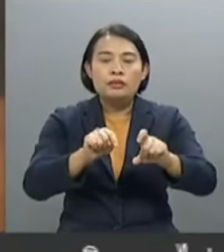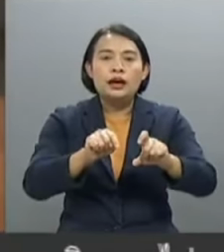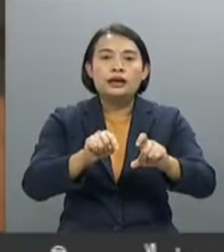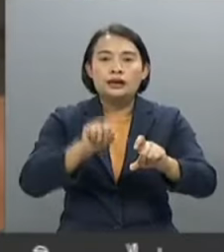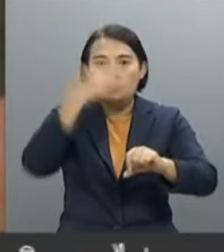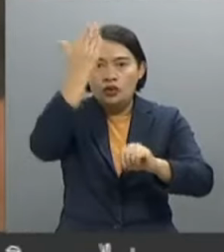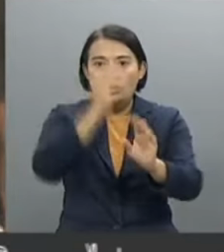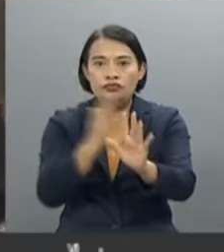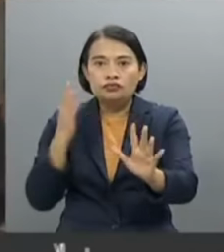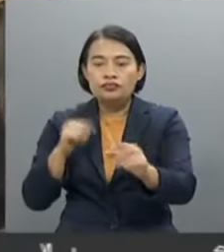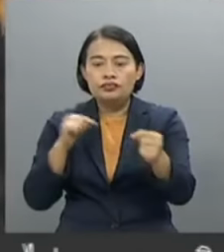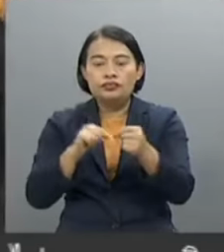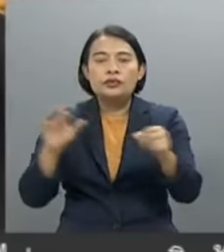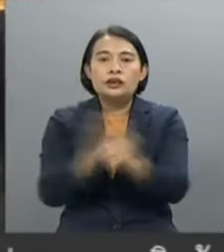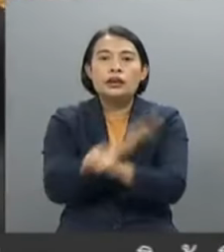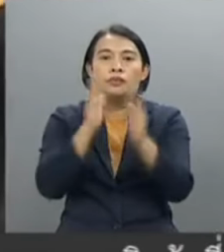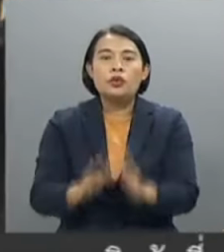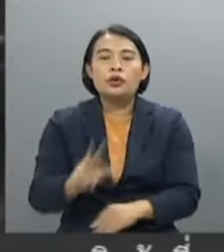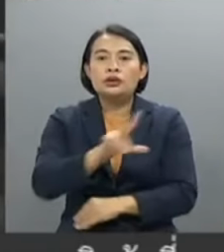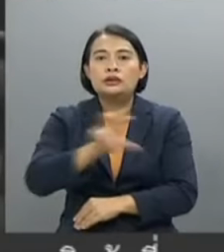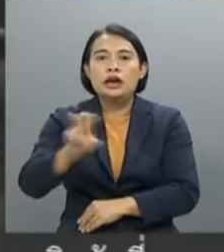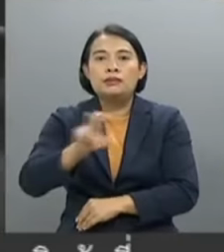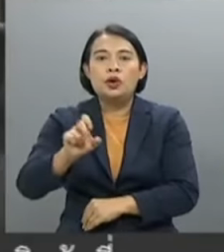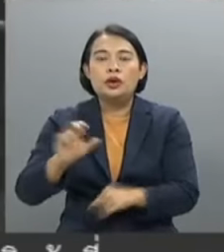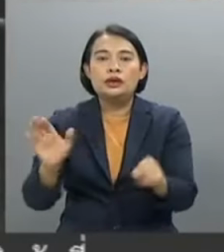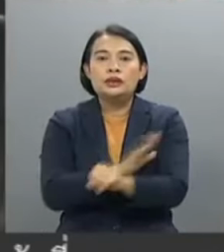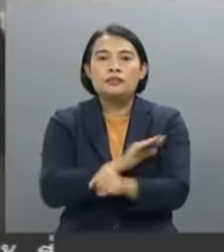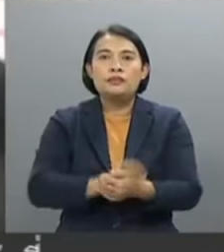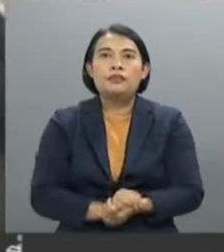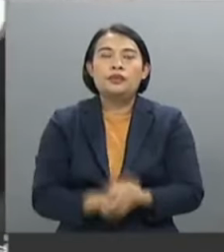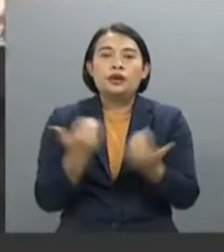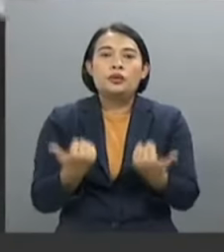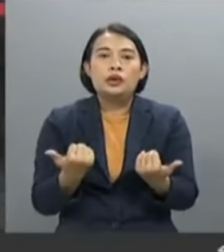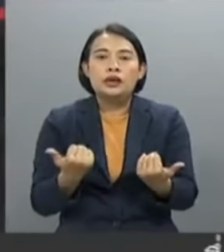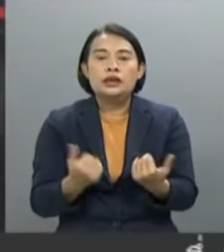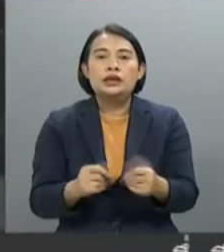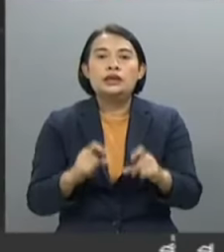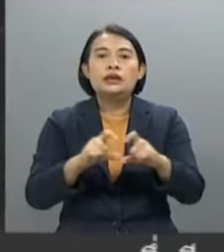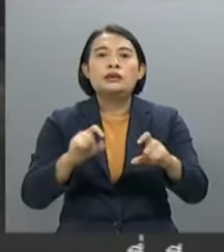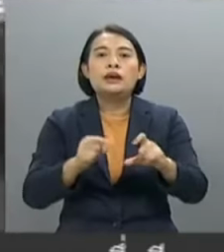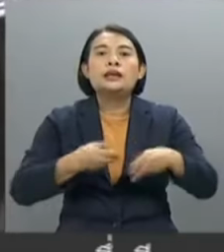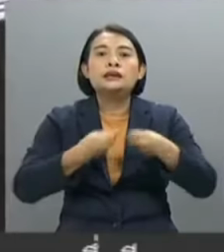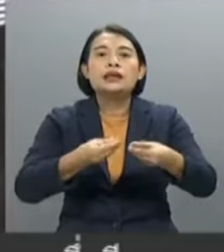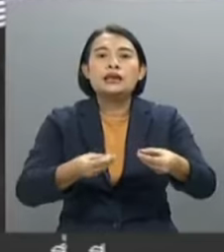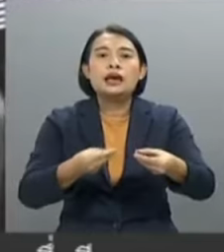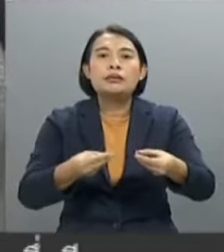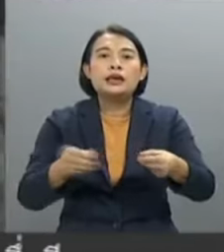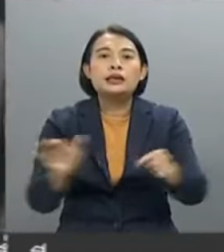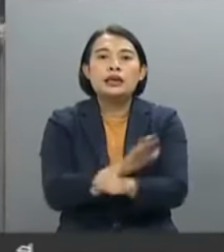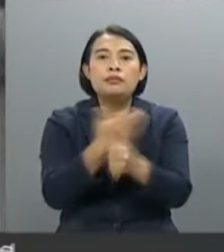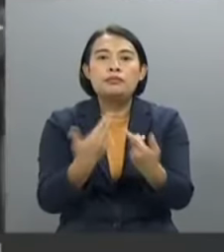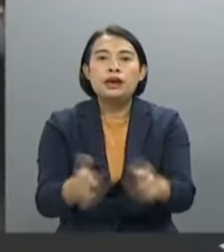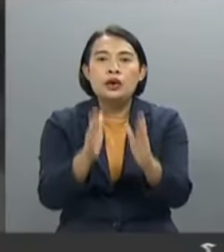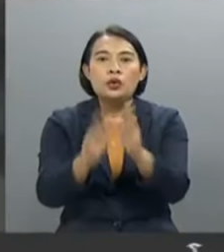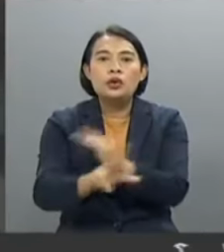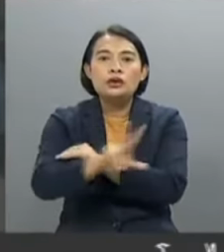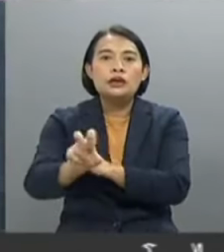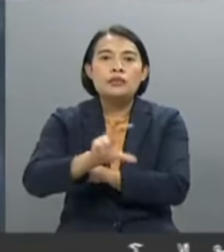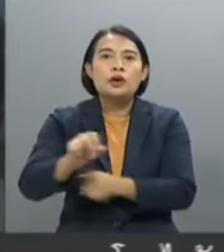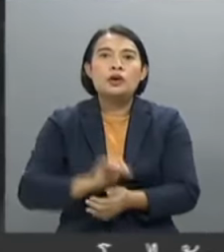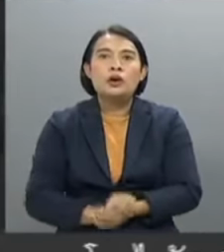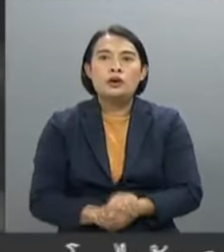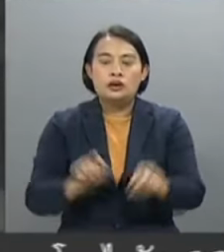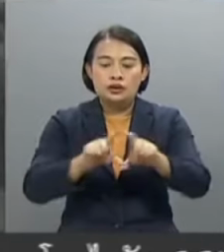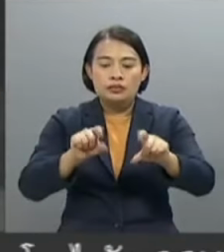า300คนตอนนี้ที่ห้างแพชชั่นนั้นโควต้าเต็มไปหมดแล้วนะคะที่คุณผู้ชมเห็นอยู่นั้นก็คือคนที่ได้รับบัตรคิวเรียบร้อยแล้วแล้วก็น